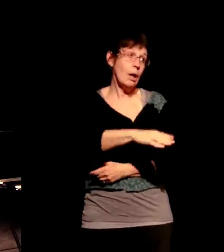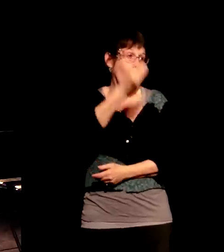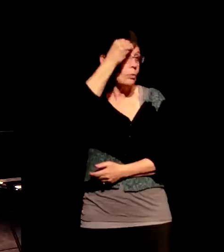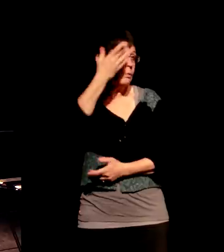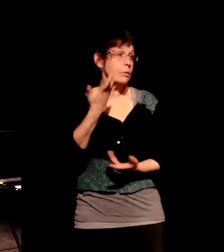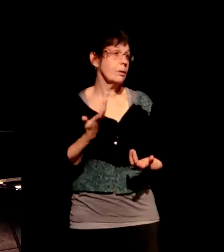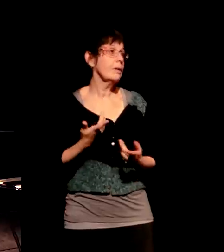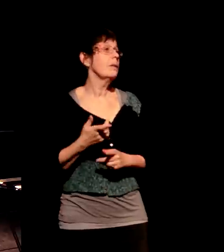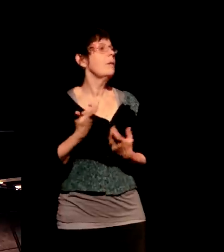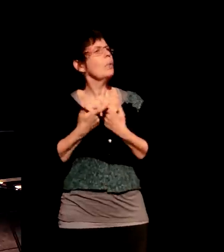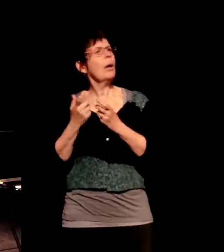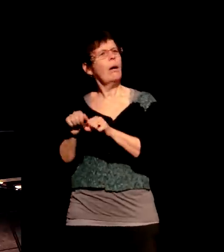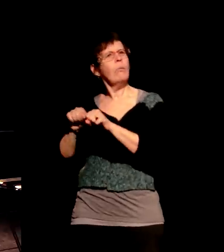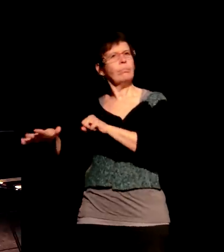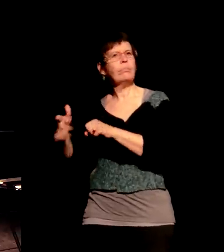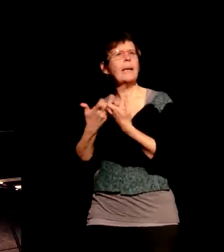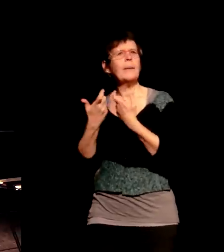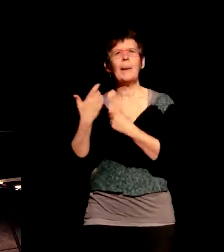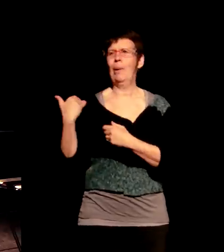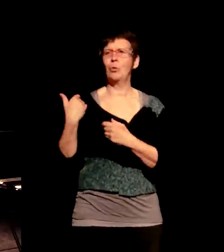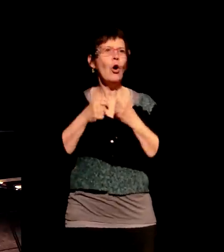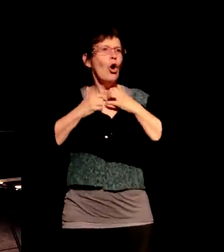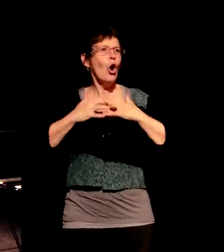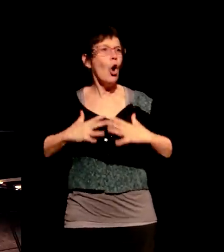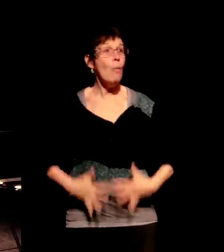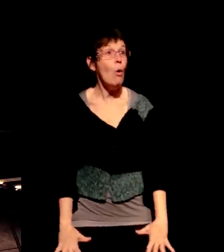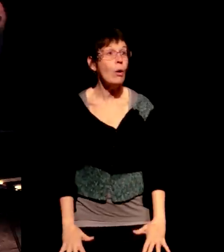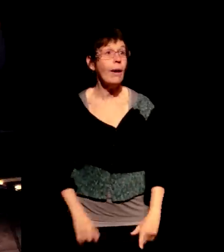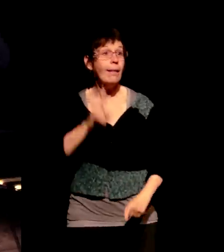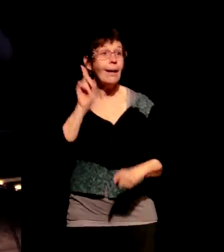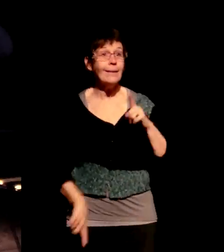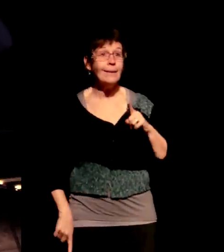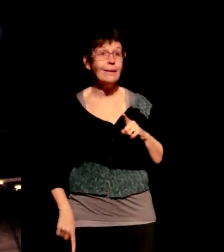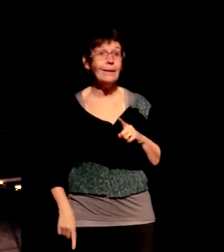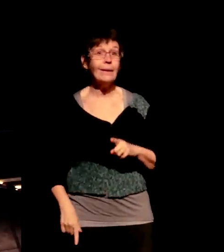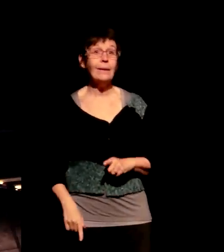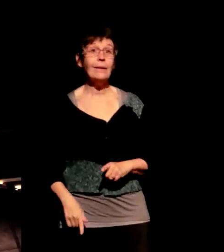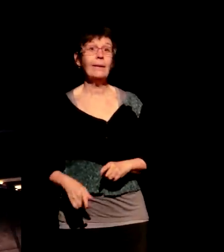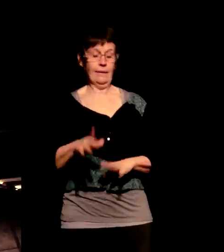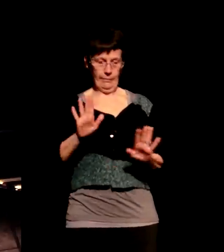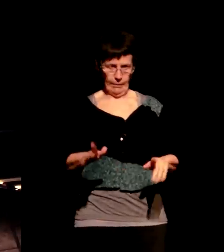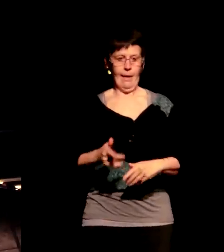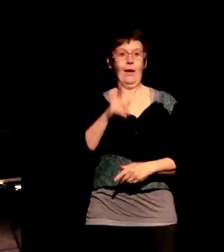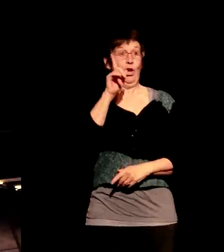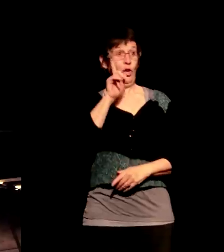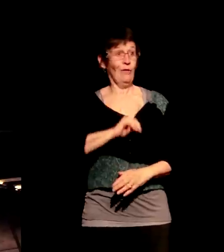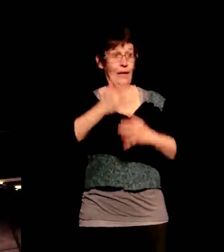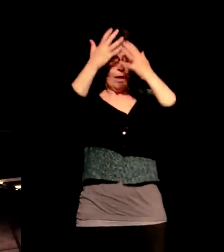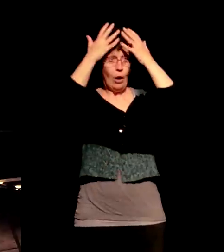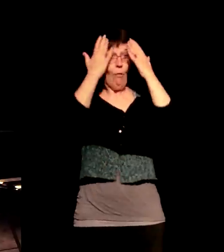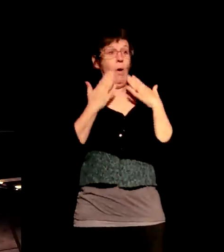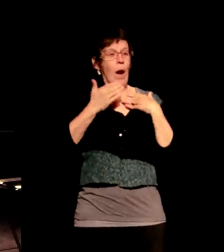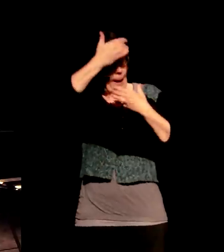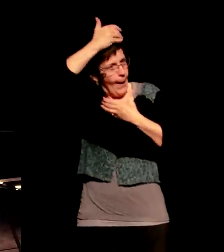passé dans les médias, vous l'avez sûrement vu, sur les robes longues. C'est-à-dire qu'on a interdit à des jeunes filles qui portent le voile, qui l'enlèvent en rentrant dans le lycée, on leur a interdit